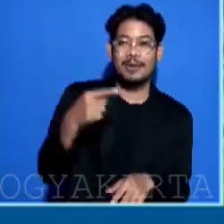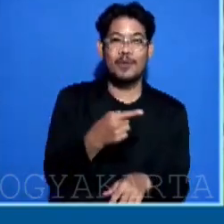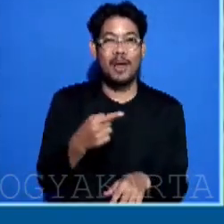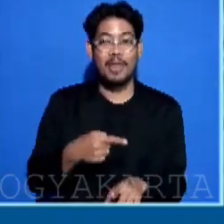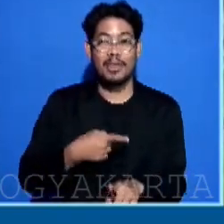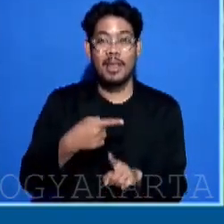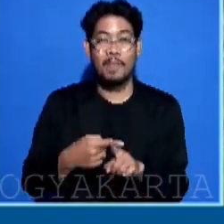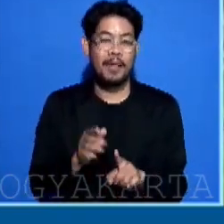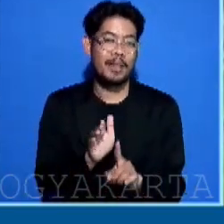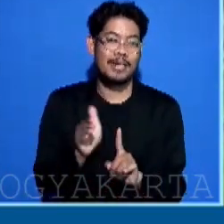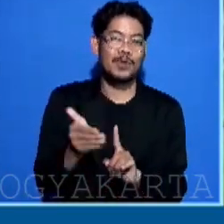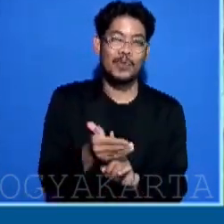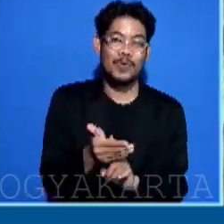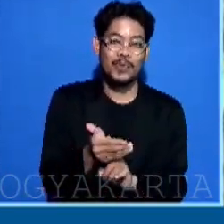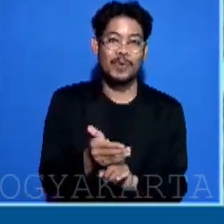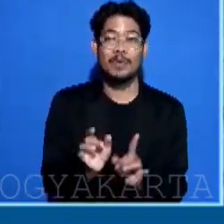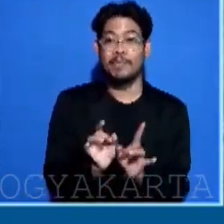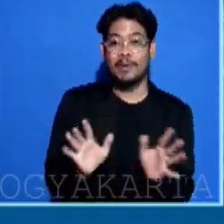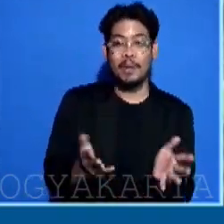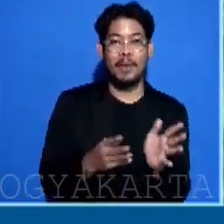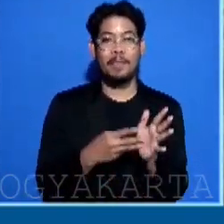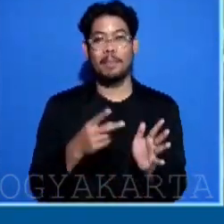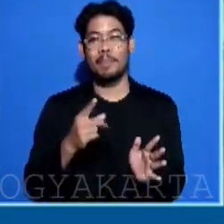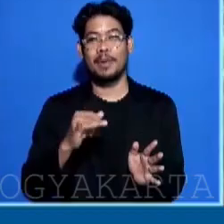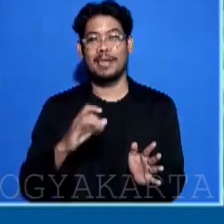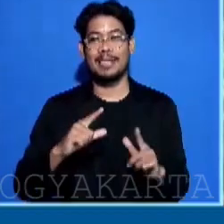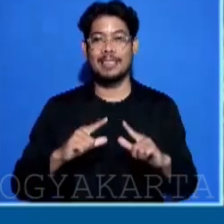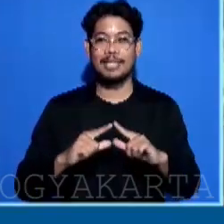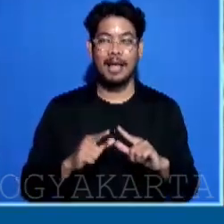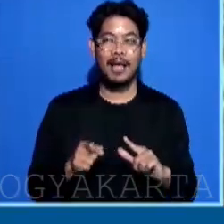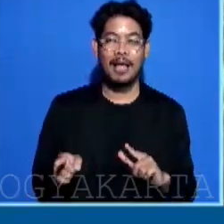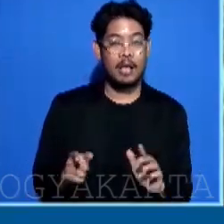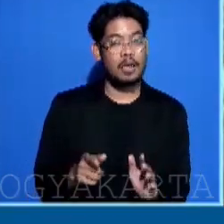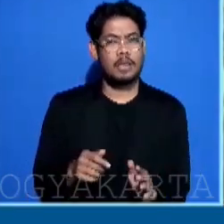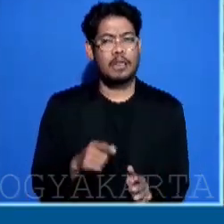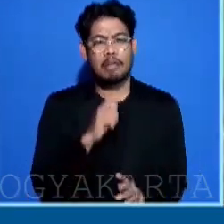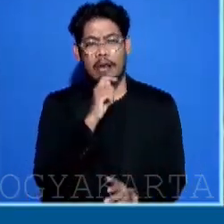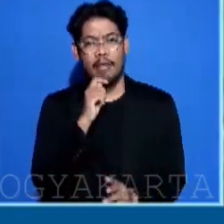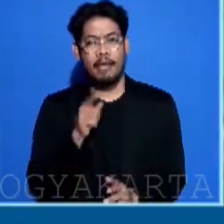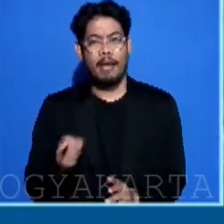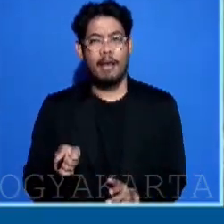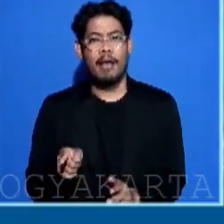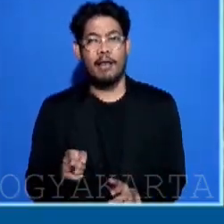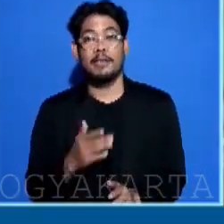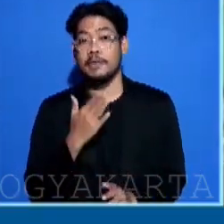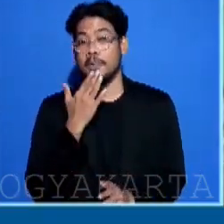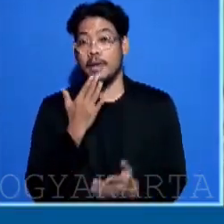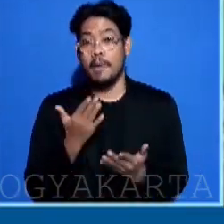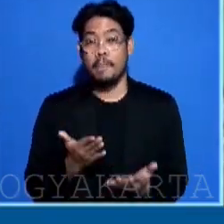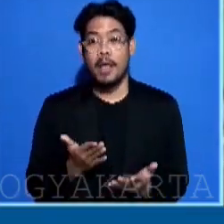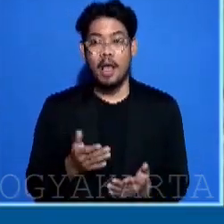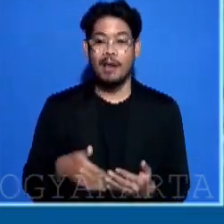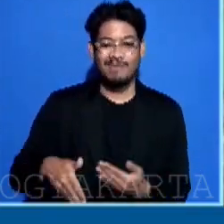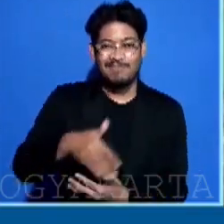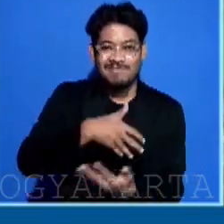bed kalian taneman m sanesipun taneman gadanun Sam men dipun damel mueng gulanunan